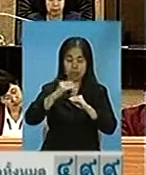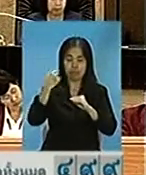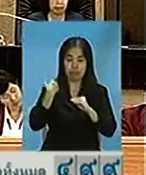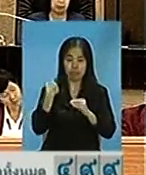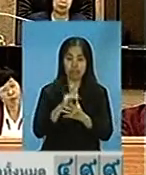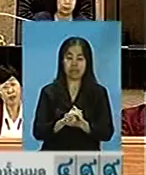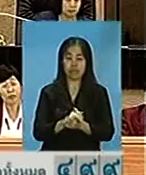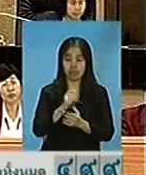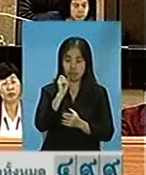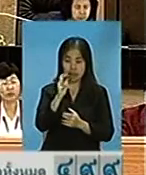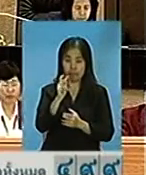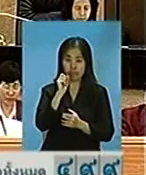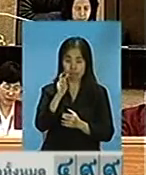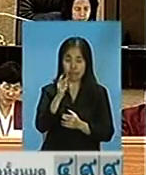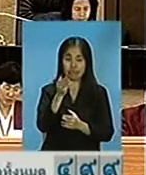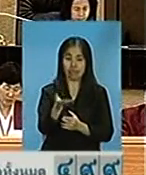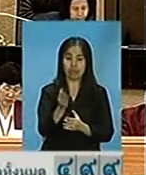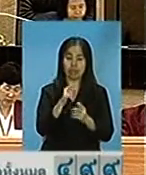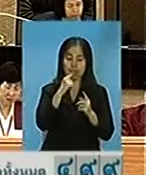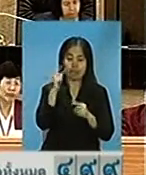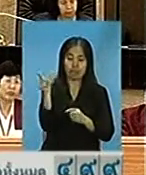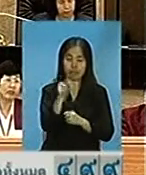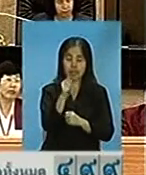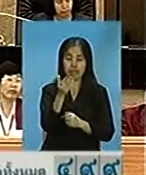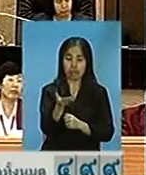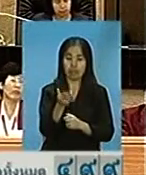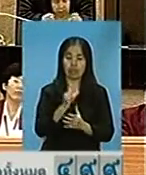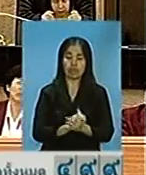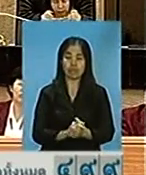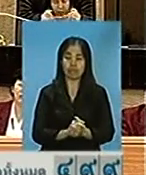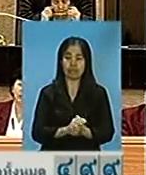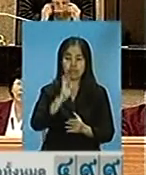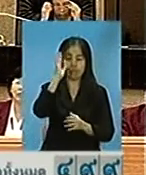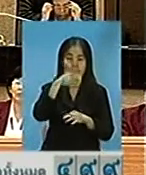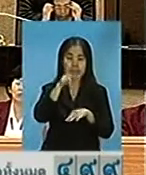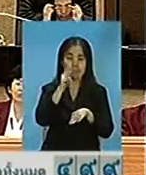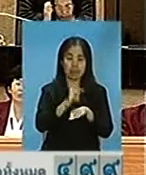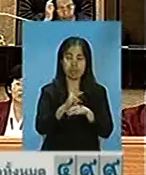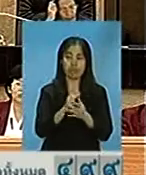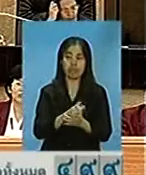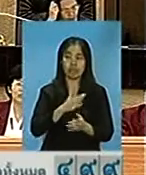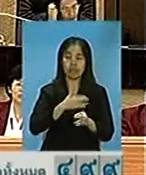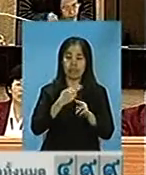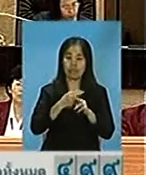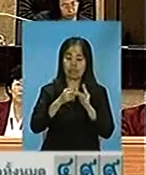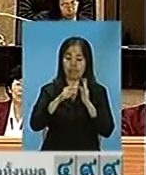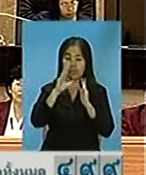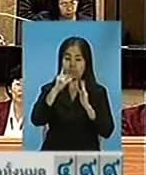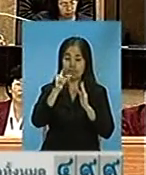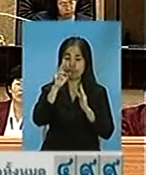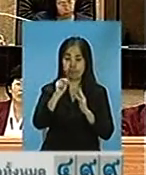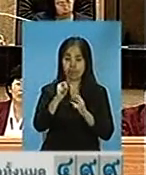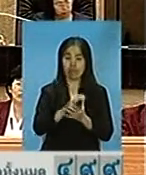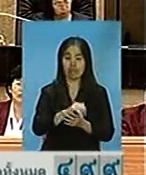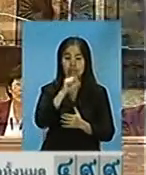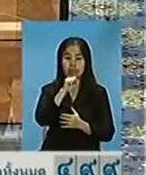านเชนนะอาเชนนะเอาสั้นๆนะเดี๋ยว ท่าน จะเริ ่มท่านประธานที่เคารพผมเชนทศวรรณสมาชิก